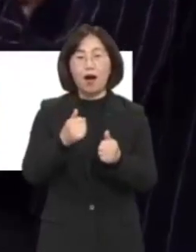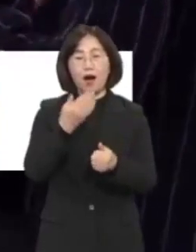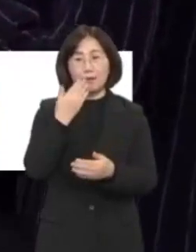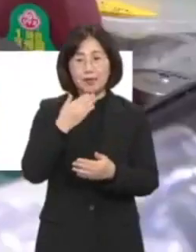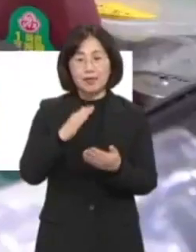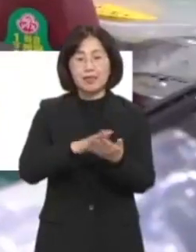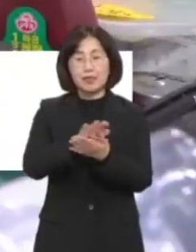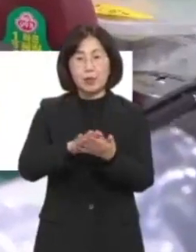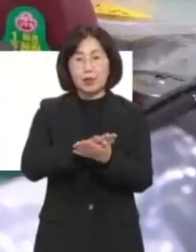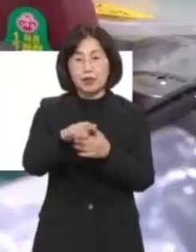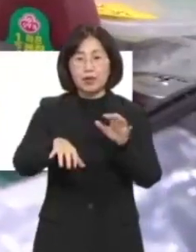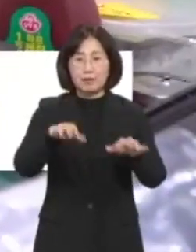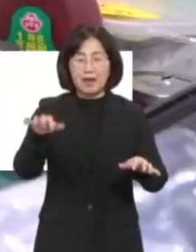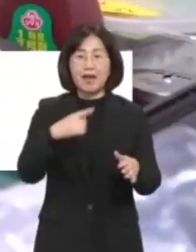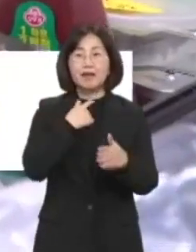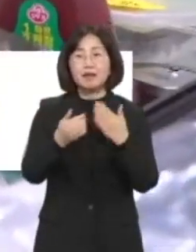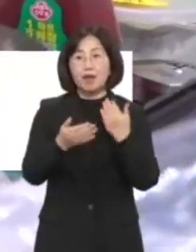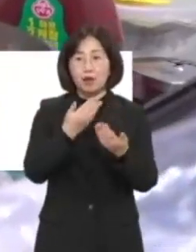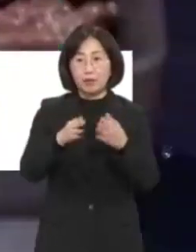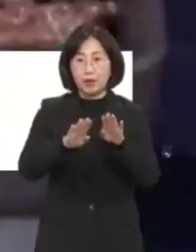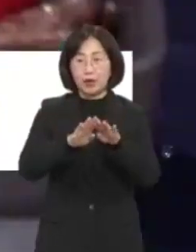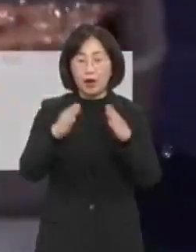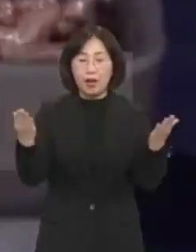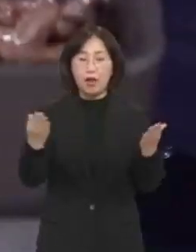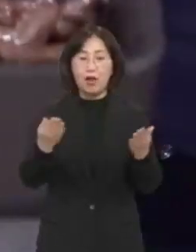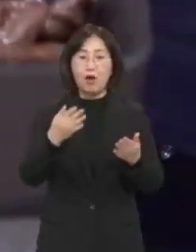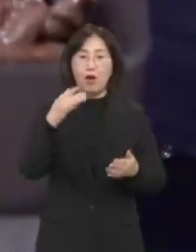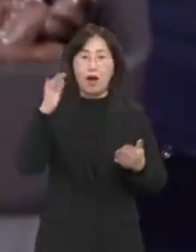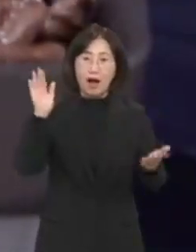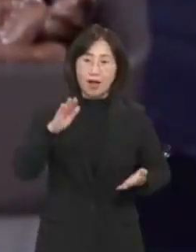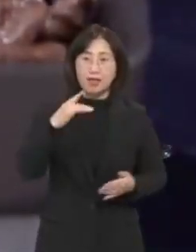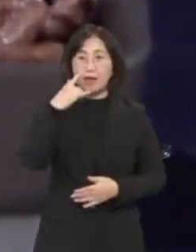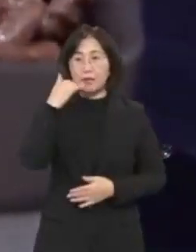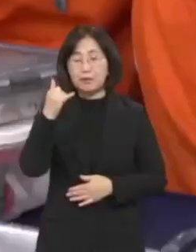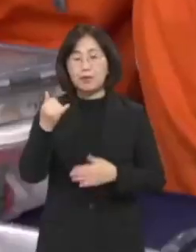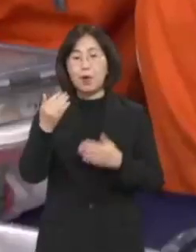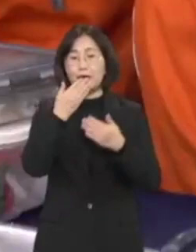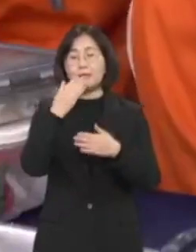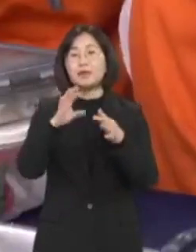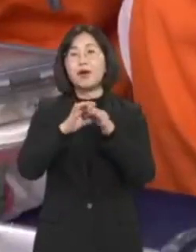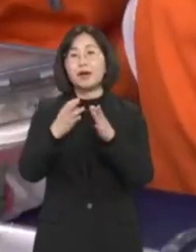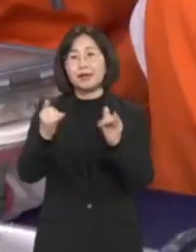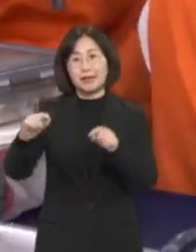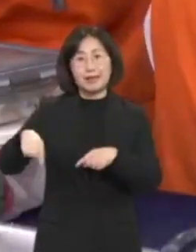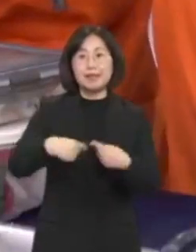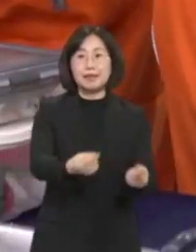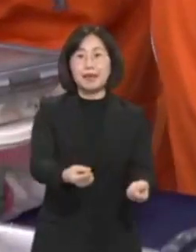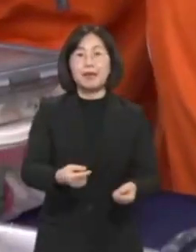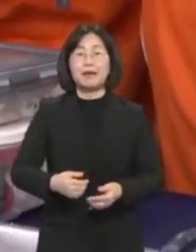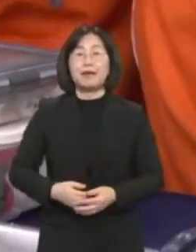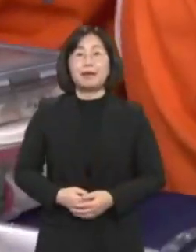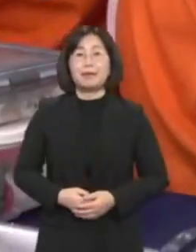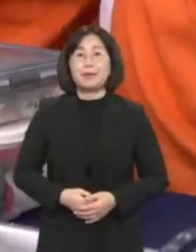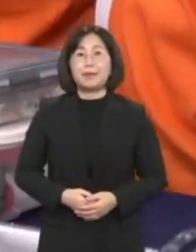등 체험 프로그램도 함께 열려 관내 학생과 학부모 급식 관계자들의 참여가 이어졌습니다